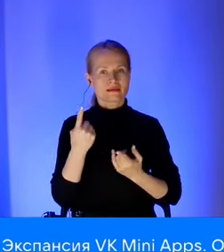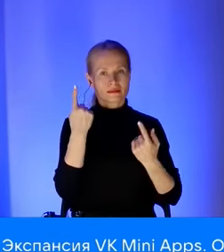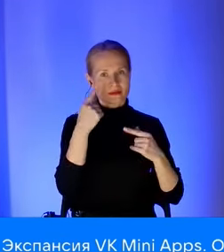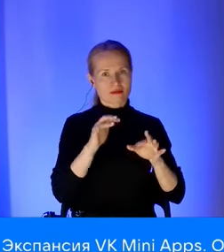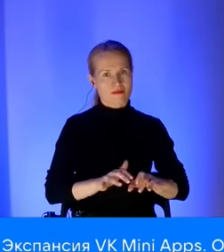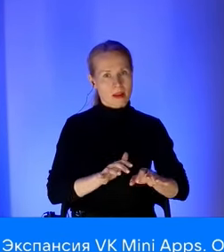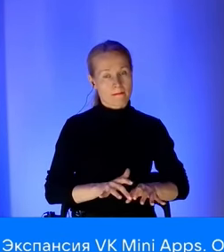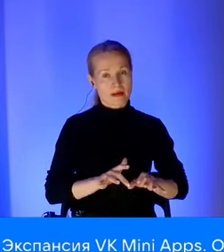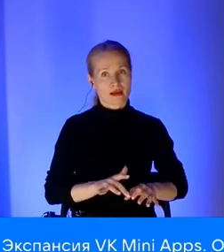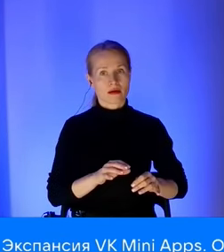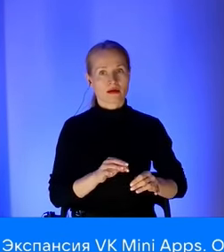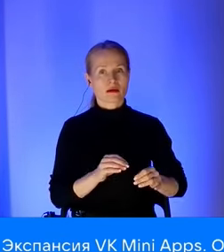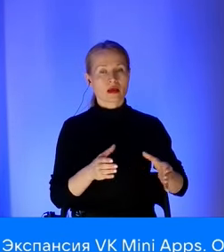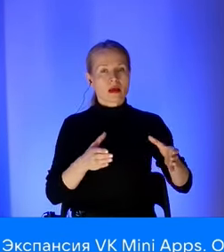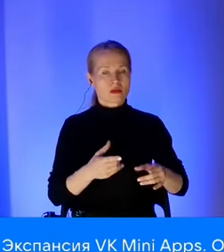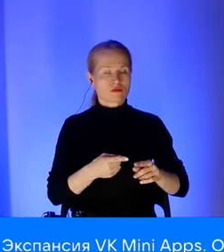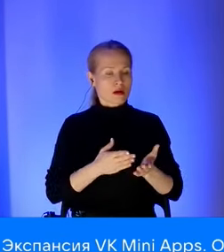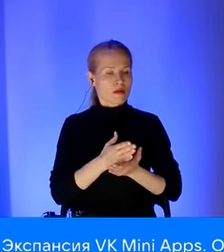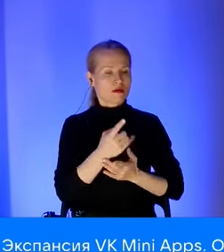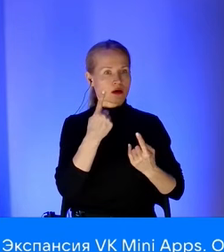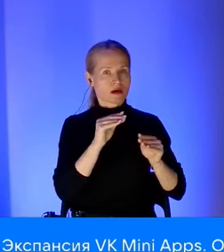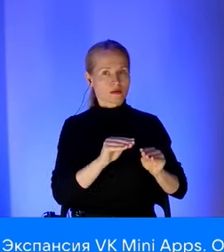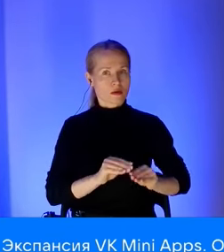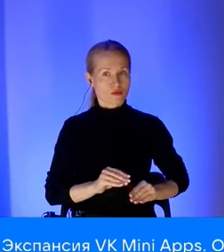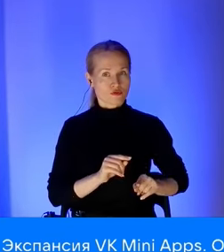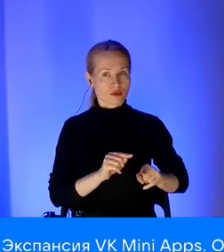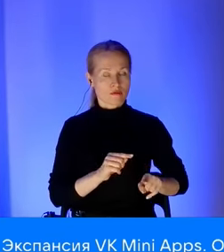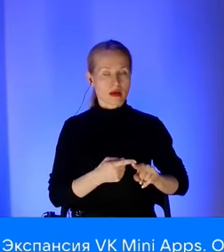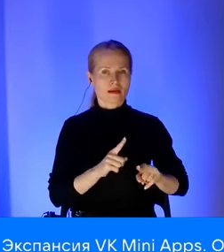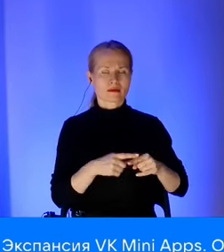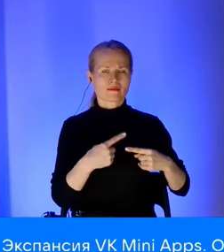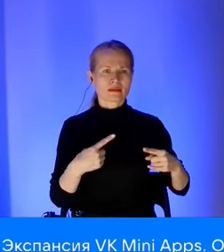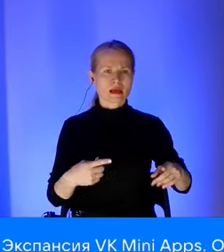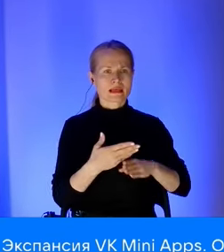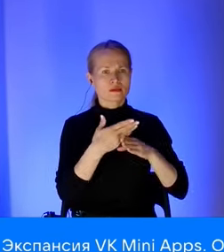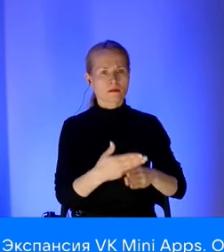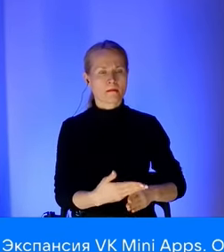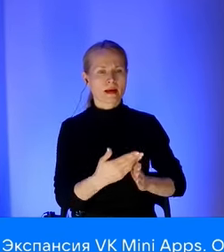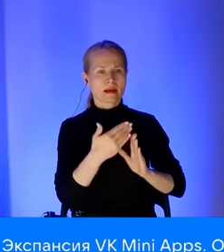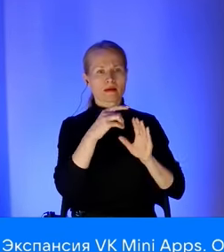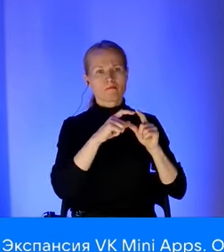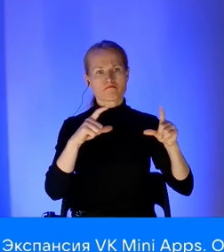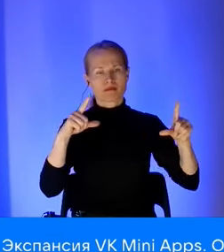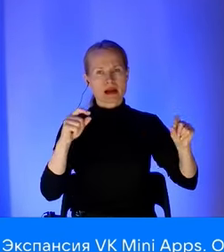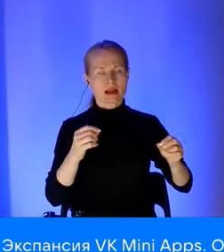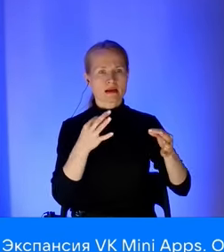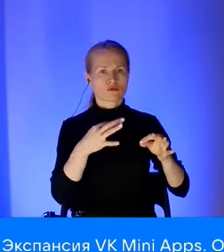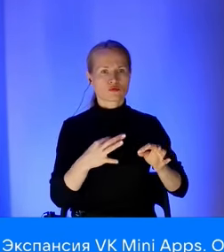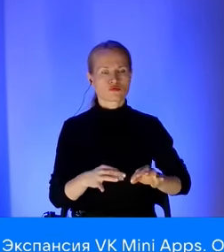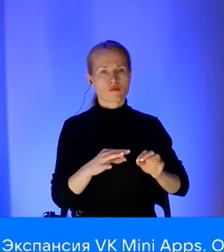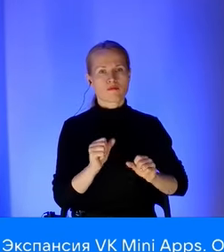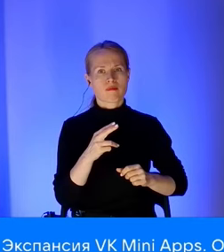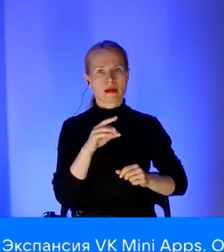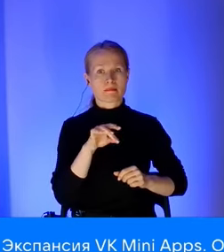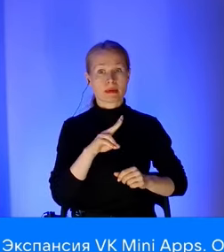он направлен на разработчиков. Это всякие инструменты, панели доступов, админки. Они